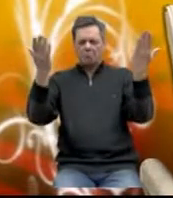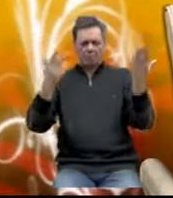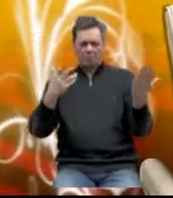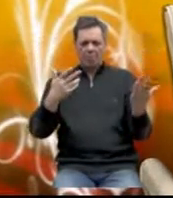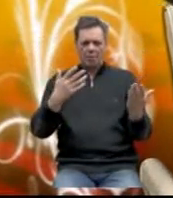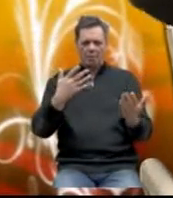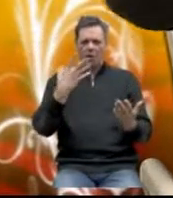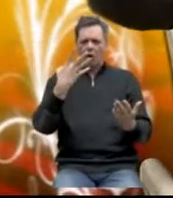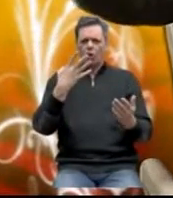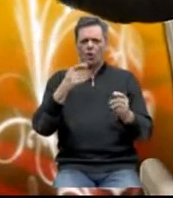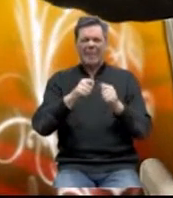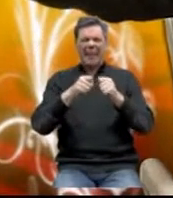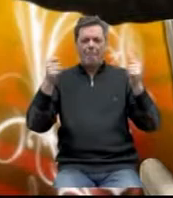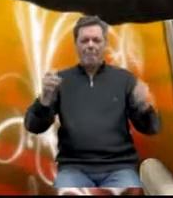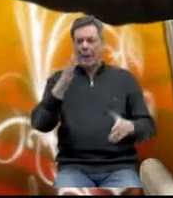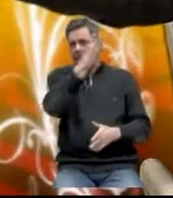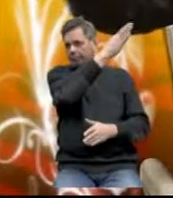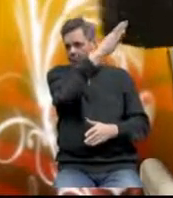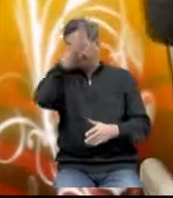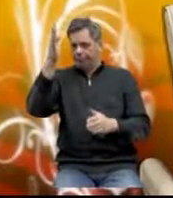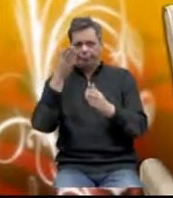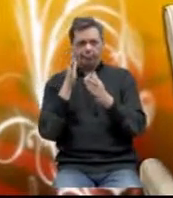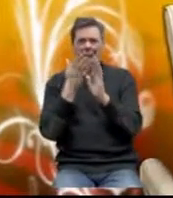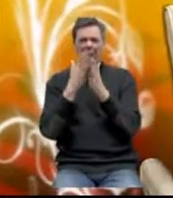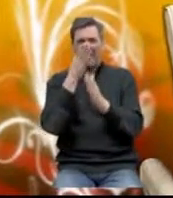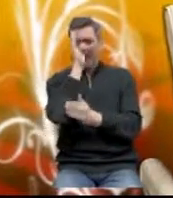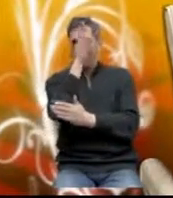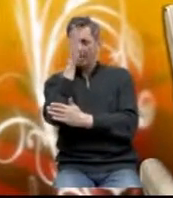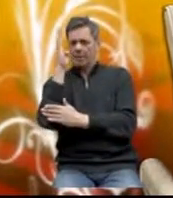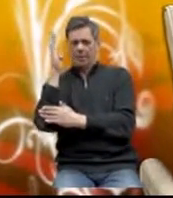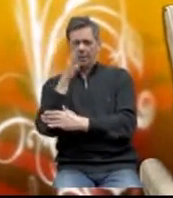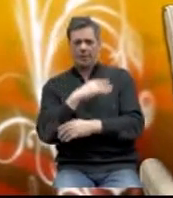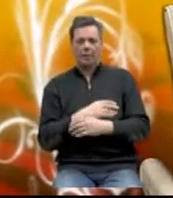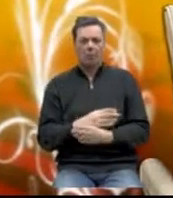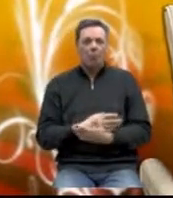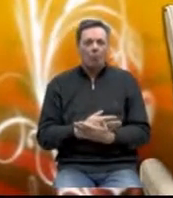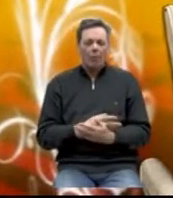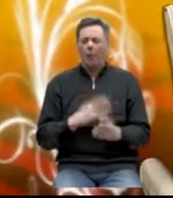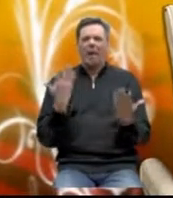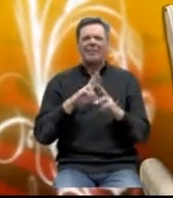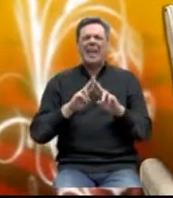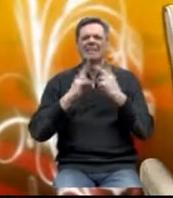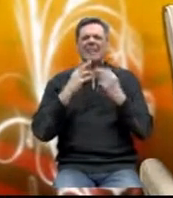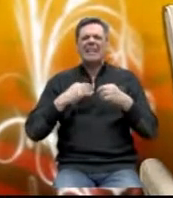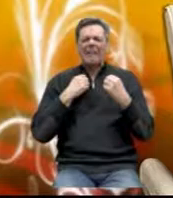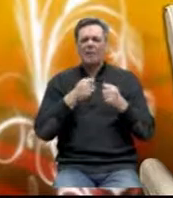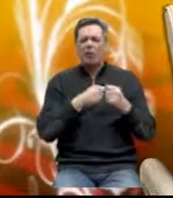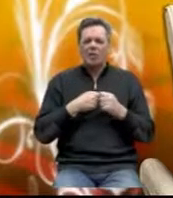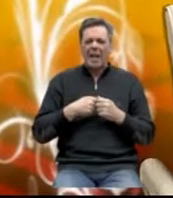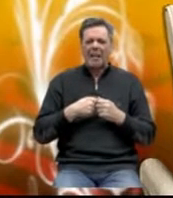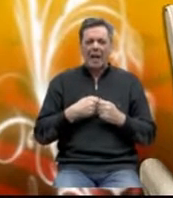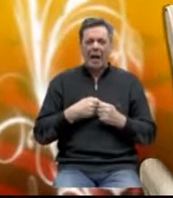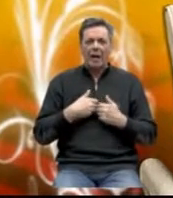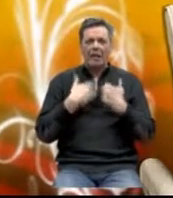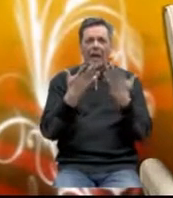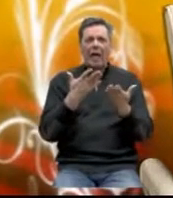jedno 4 metra malih bijelih knjižica, uredno složenih, koje Svjetska zdravstvena organizacija radi kao upute